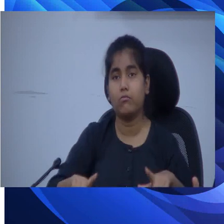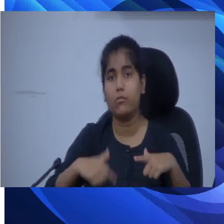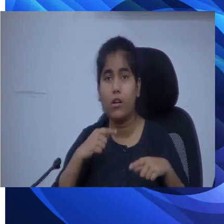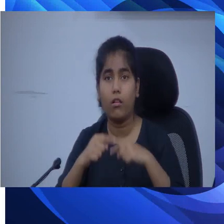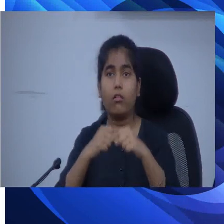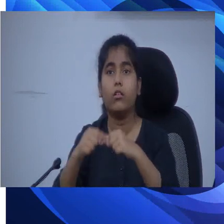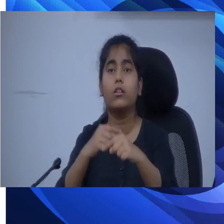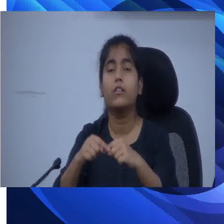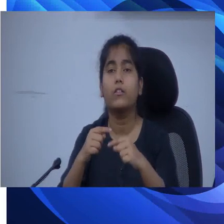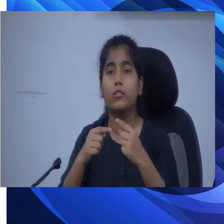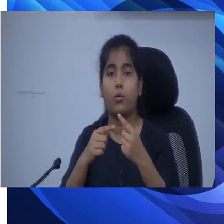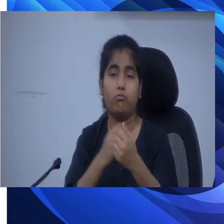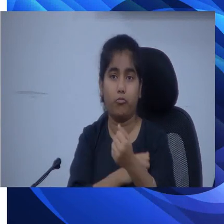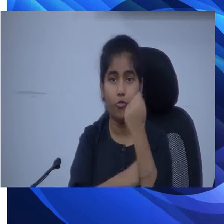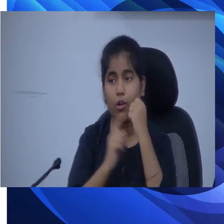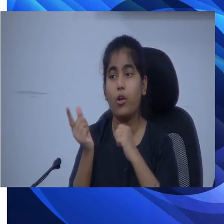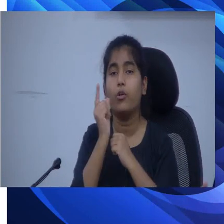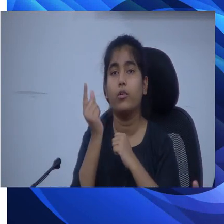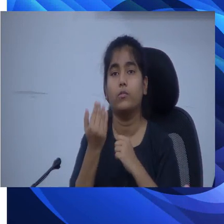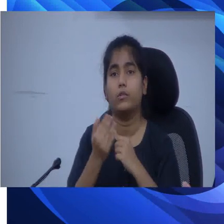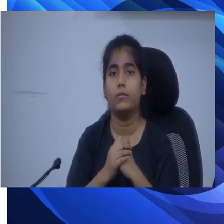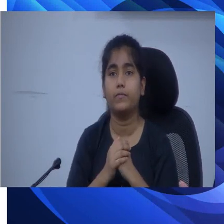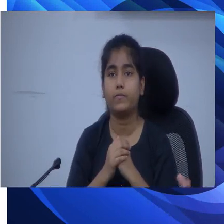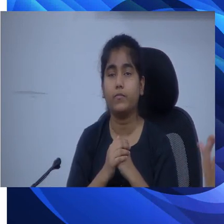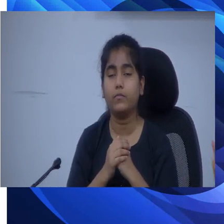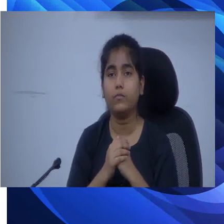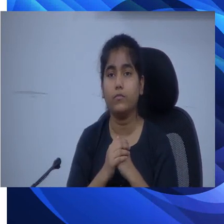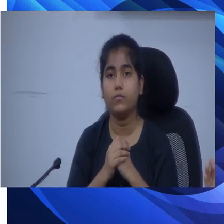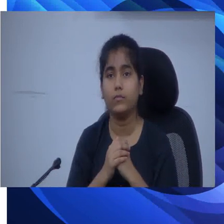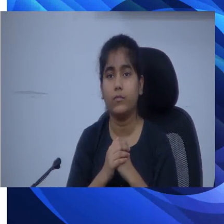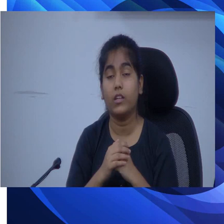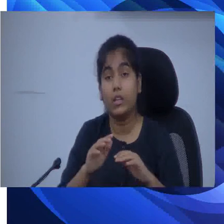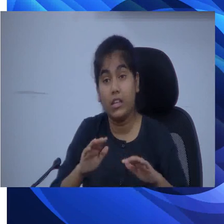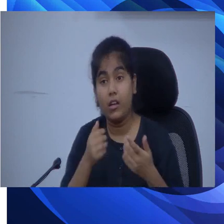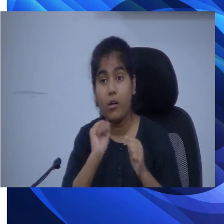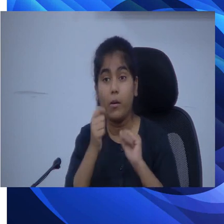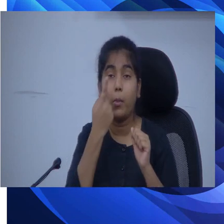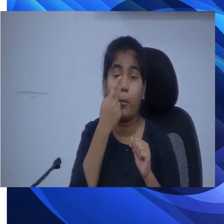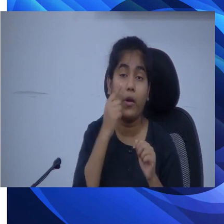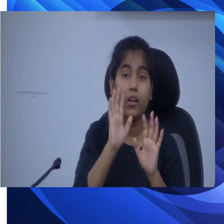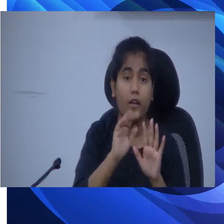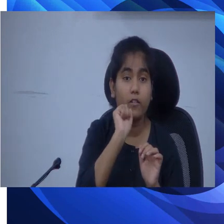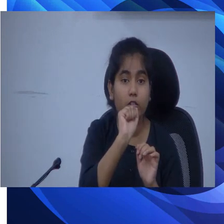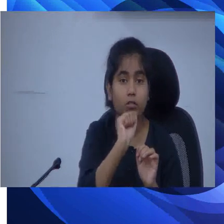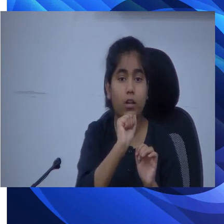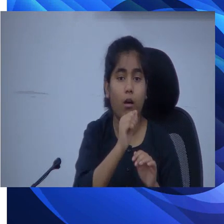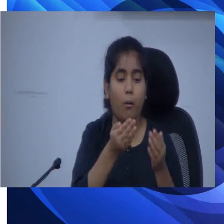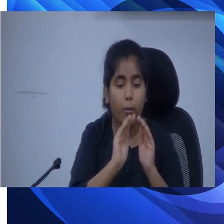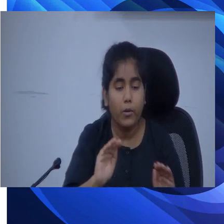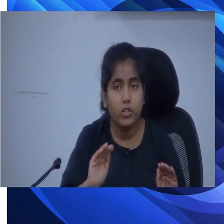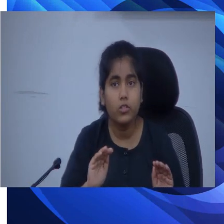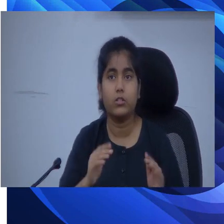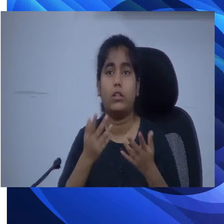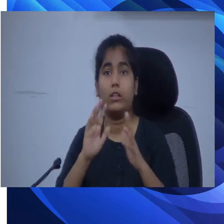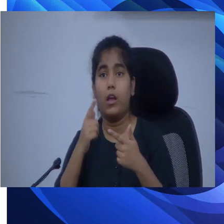को राइटफुली यूज़ कर सकें, या आपके पास कोई पेरेंट्स हैं जिनके साथ छोटे बच्चे हैं उनको चलने के लिए,